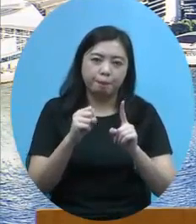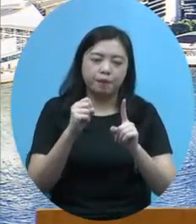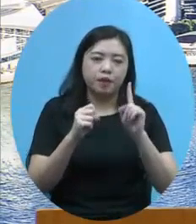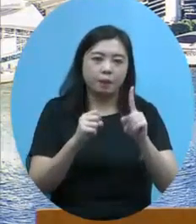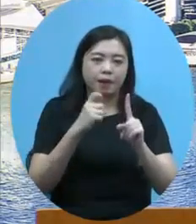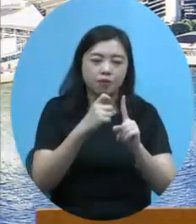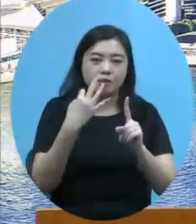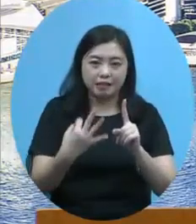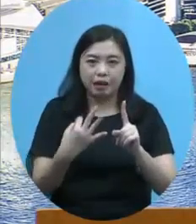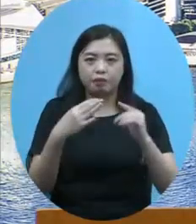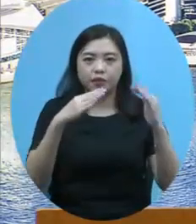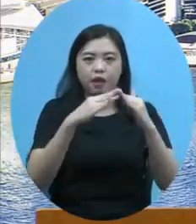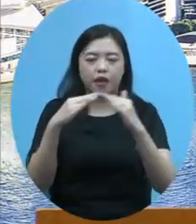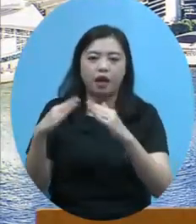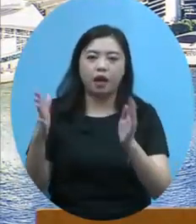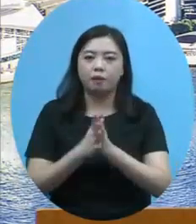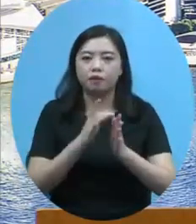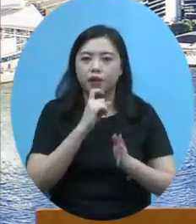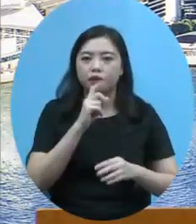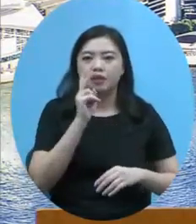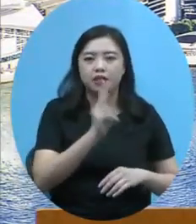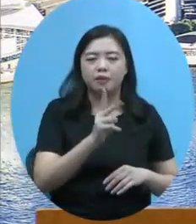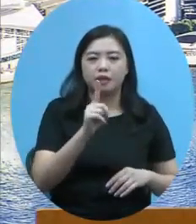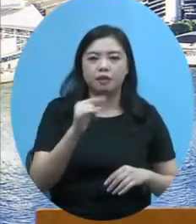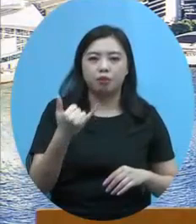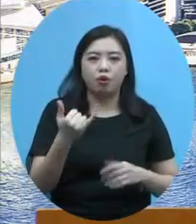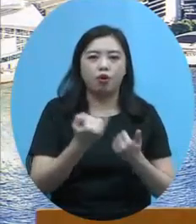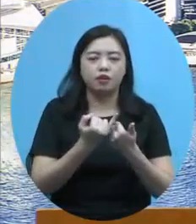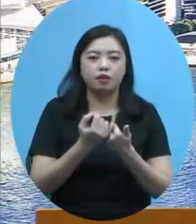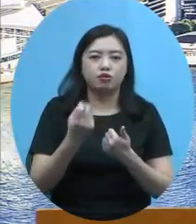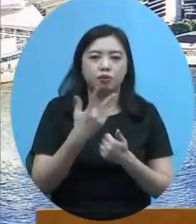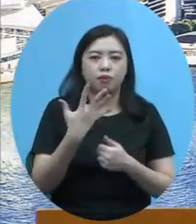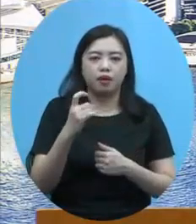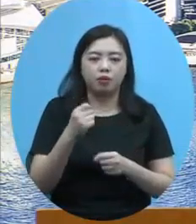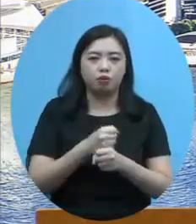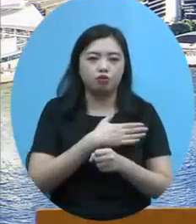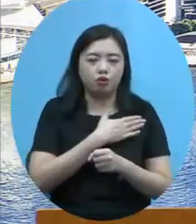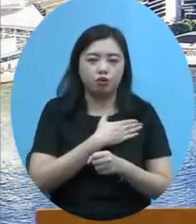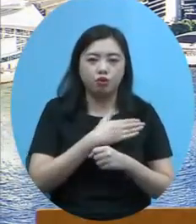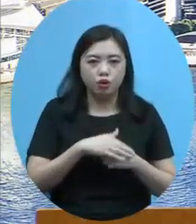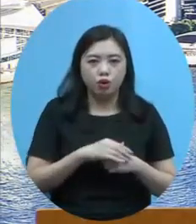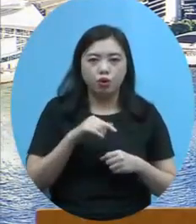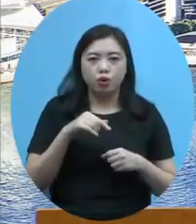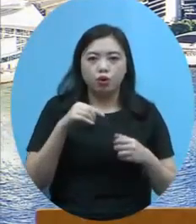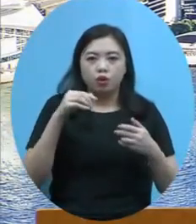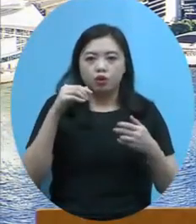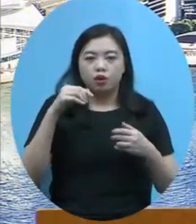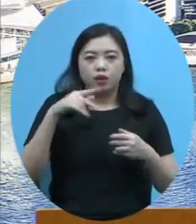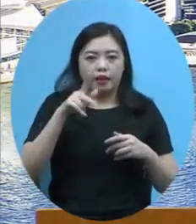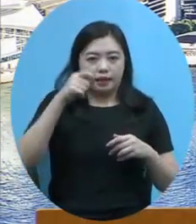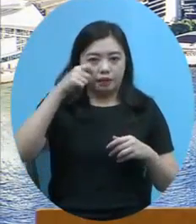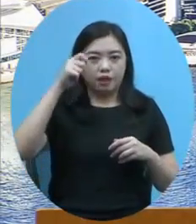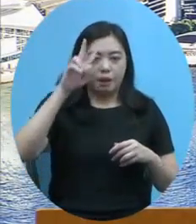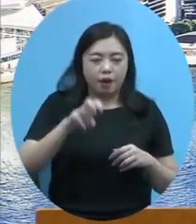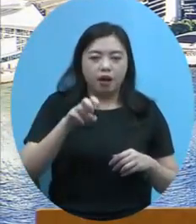193間學校，咁係涉及總共有216名學生啦，同埋有59名嘅職員。咁我哋調查之